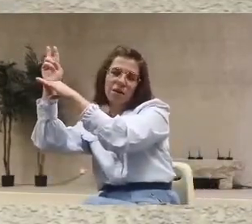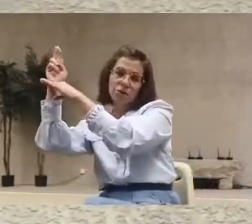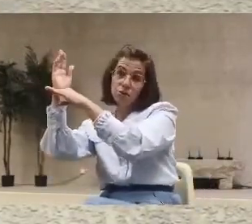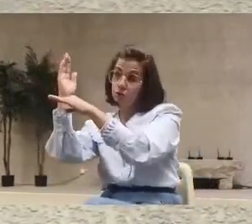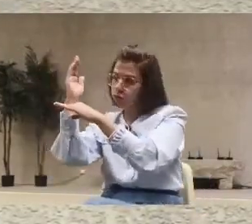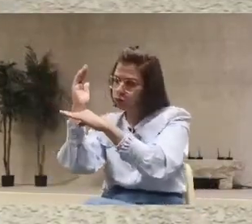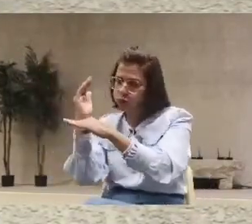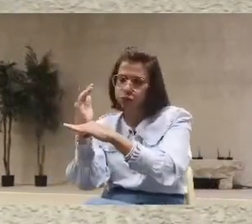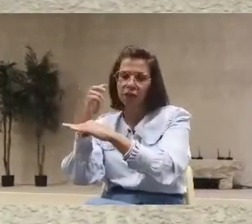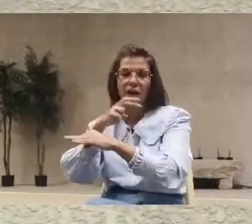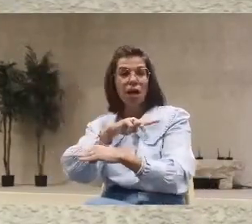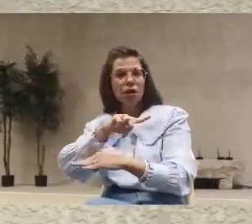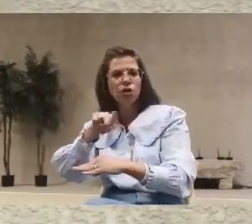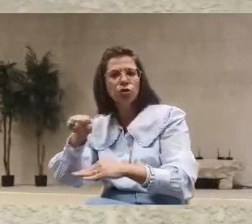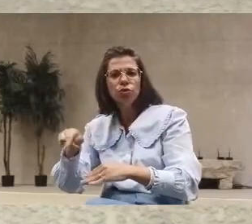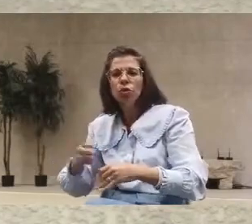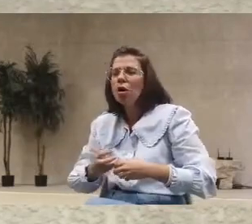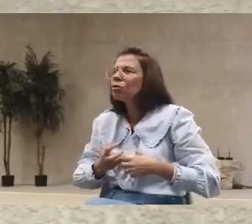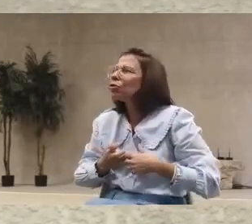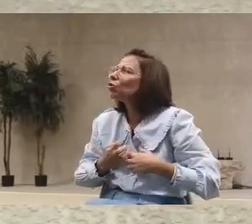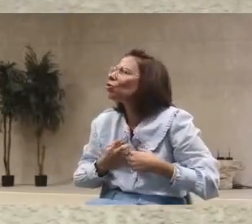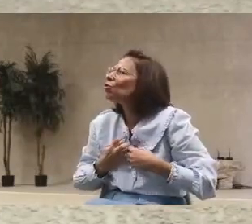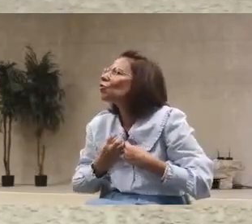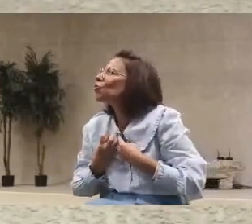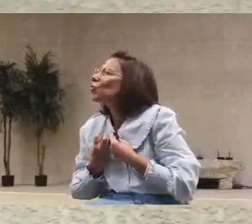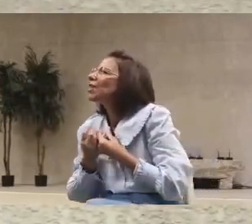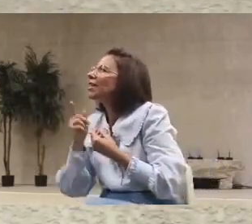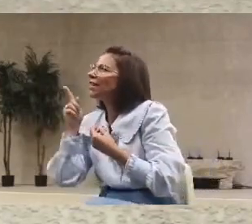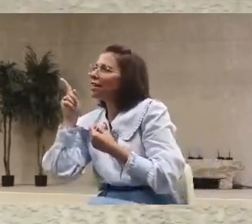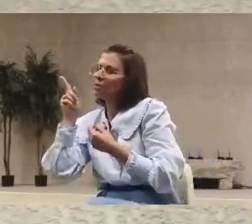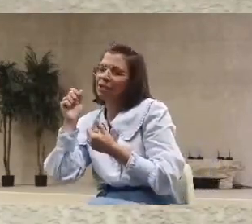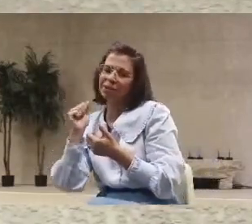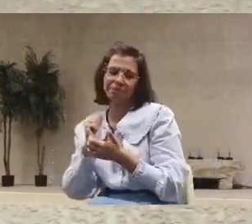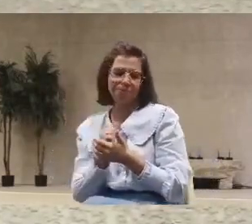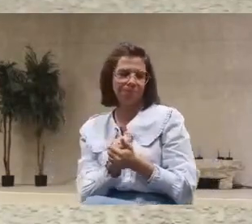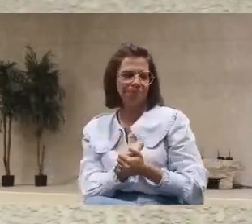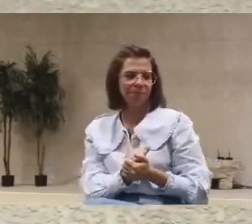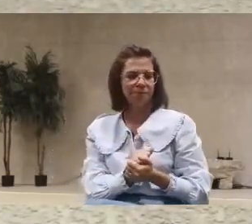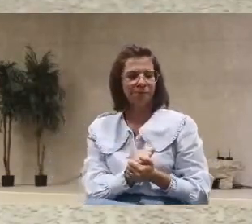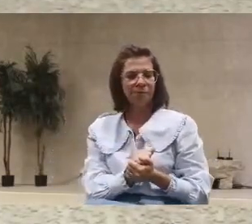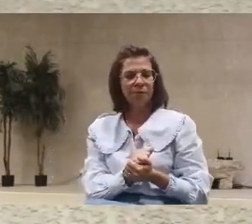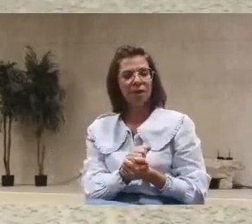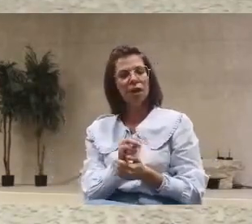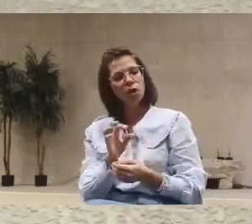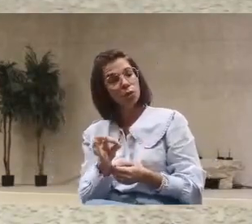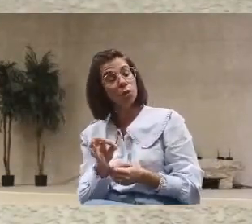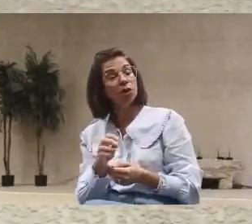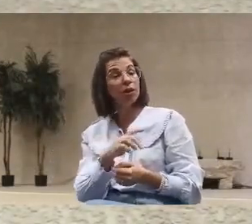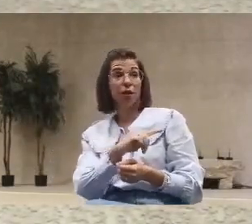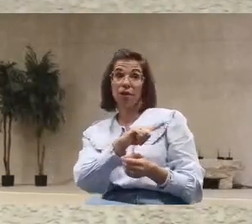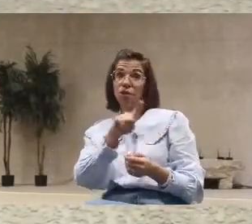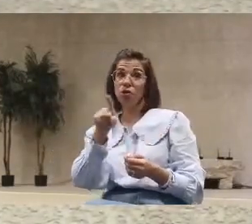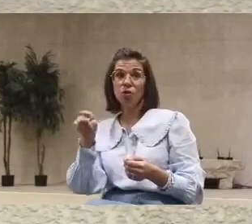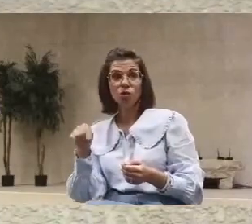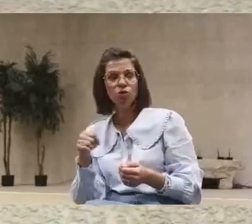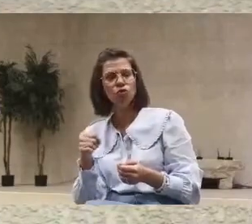ces acteurs ces moyens par lesquels les hommes de notre génération les blessés